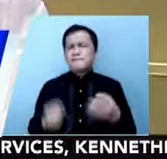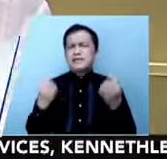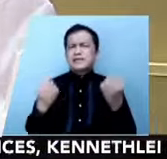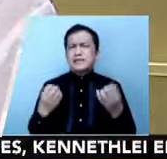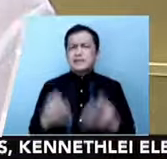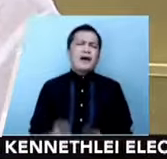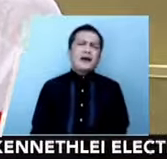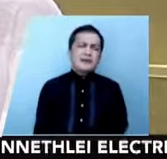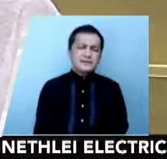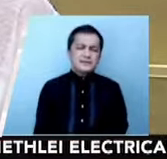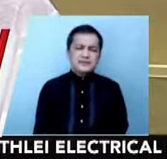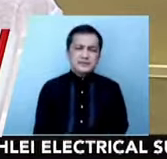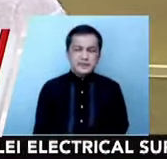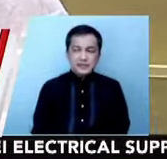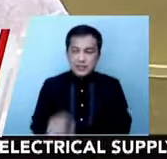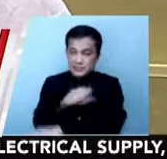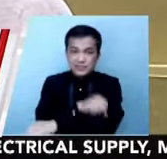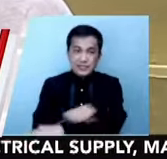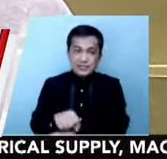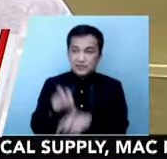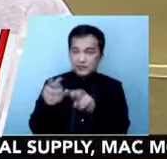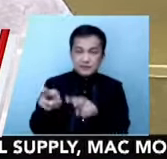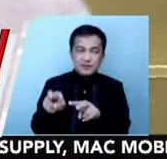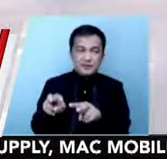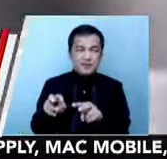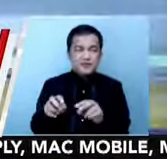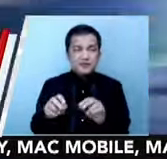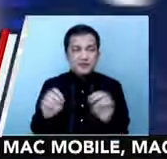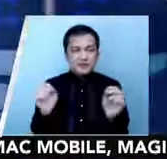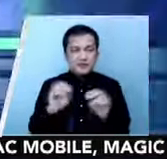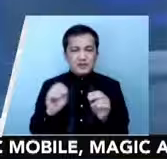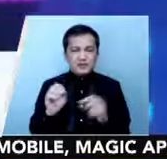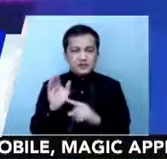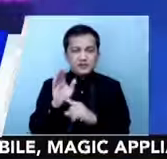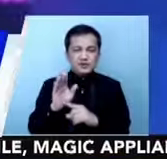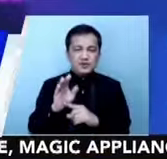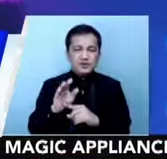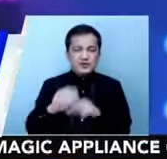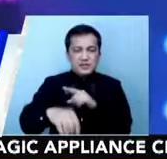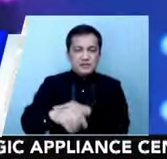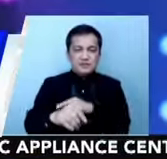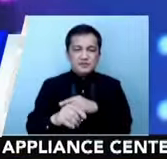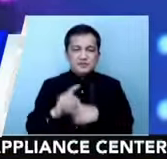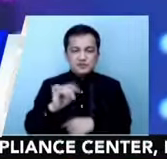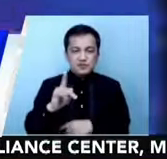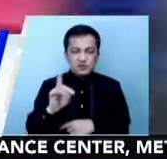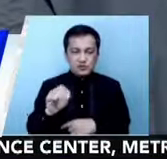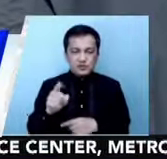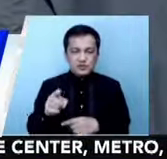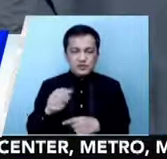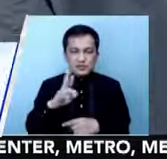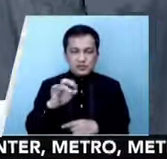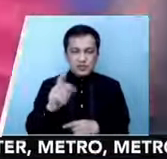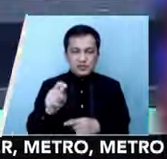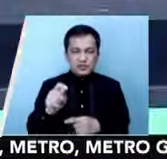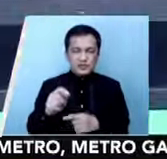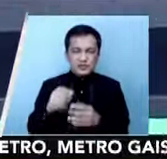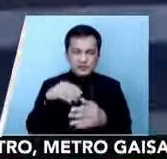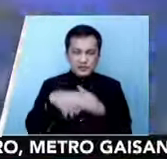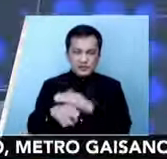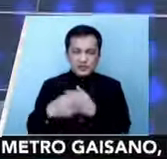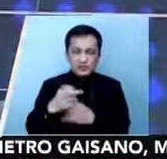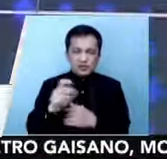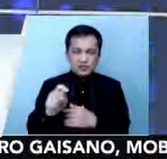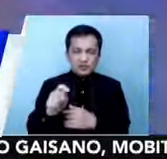namin kung mapapanood nyo parang wala talaga sa Showtime Studio. Riot naman ang unang pagsabak ng It's Showtime host bilang